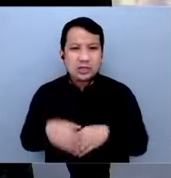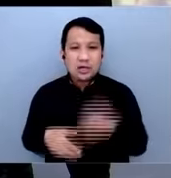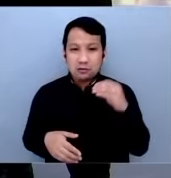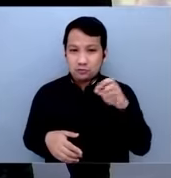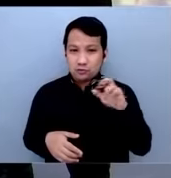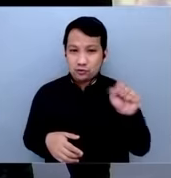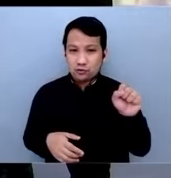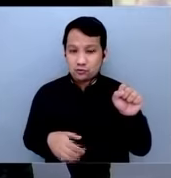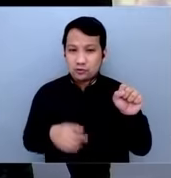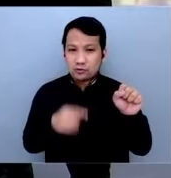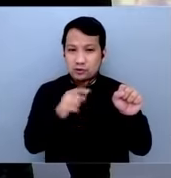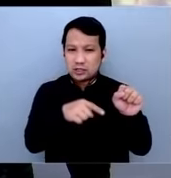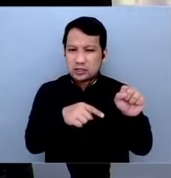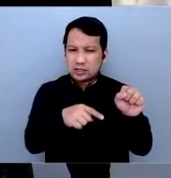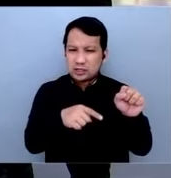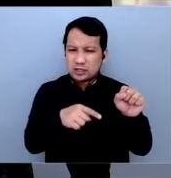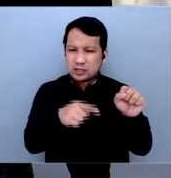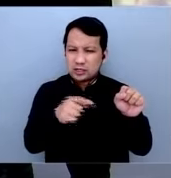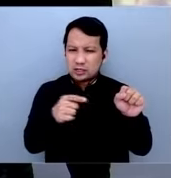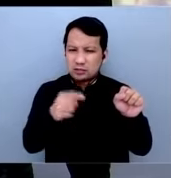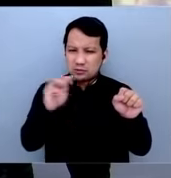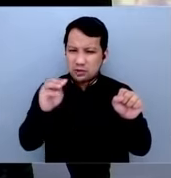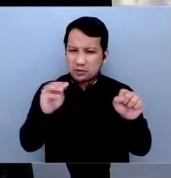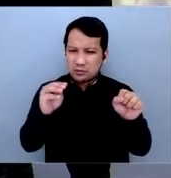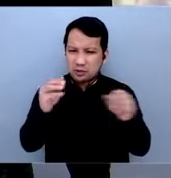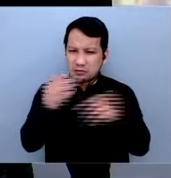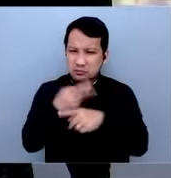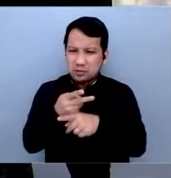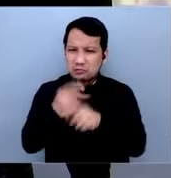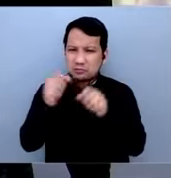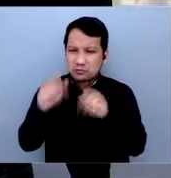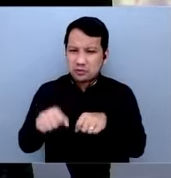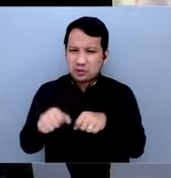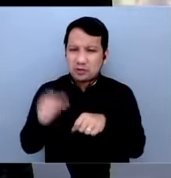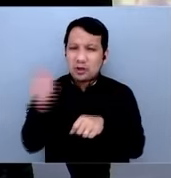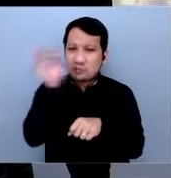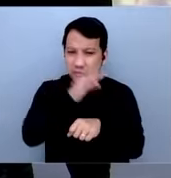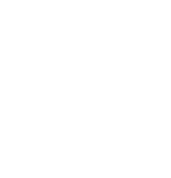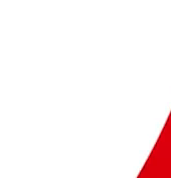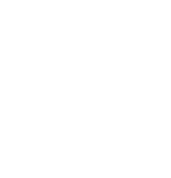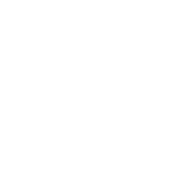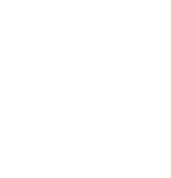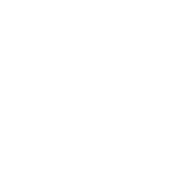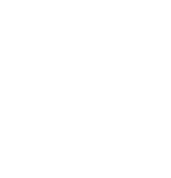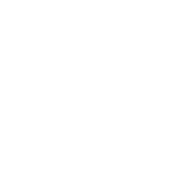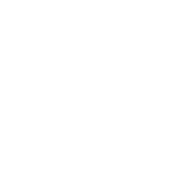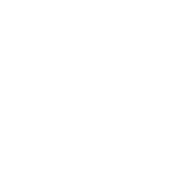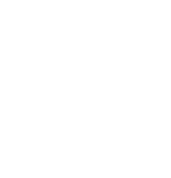hemp at yung mga hemp products naman po ay maaaring mag-false positive sa marijuana.